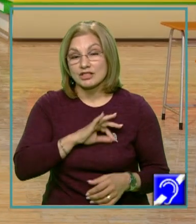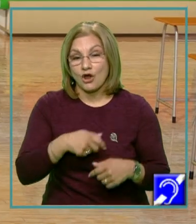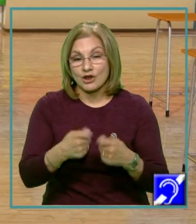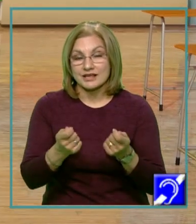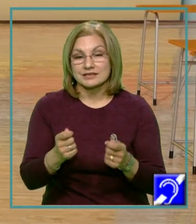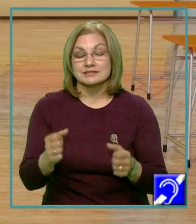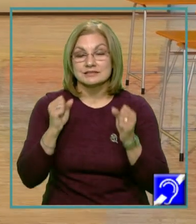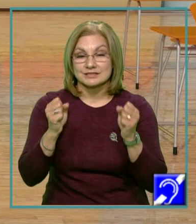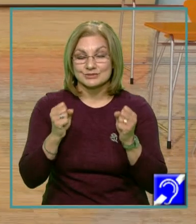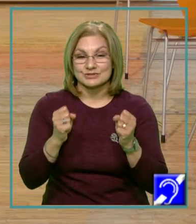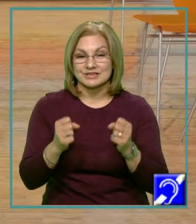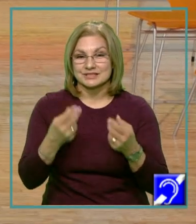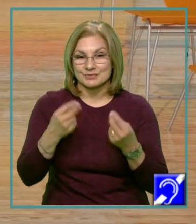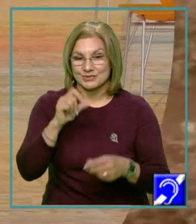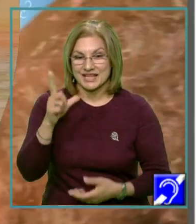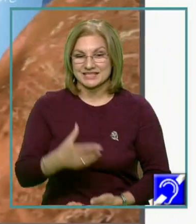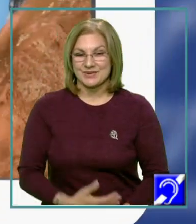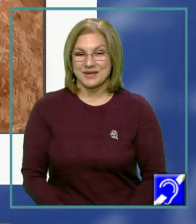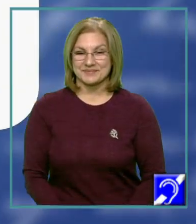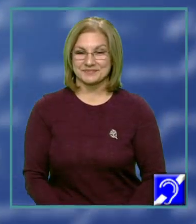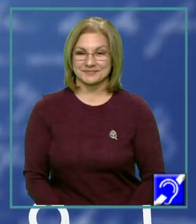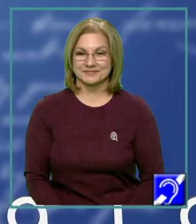succes Buna ziua